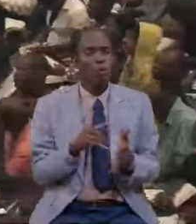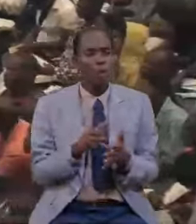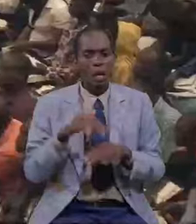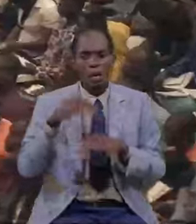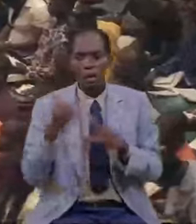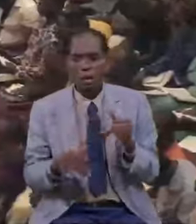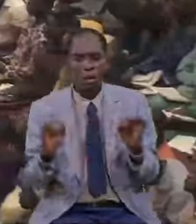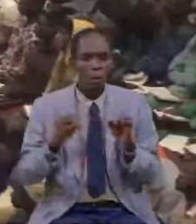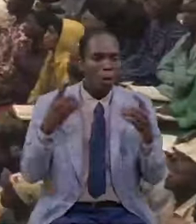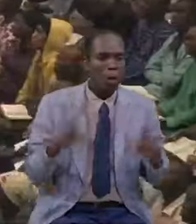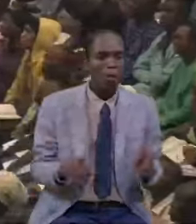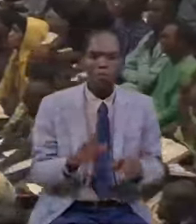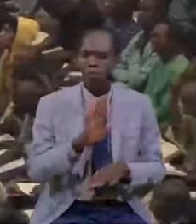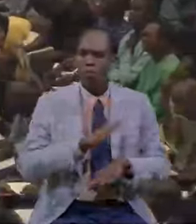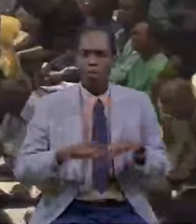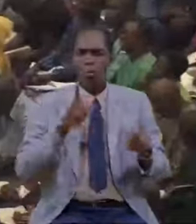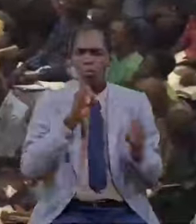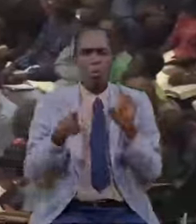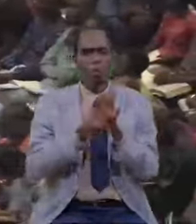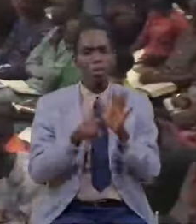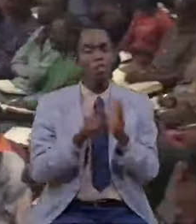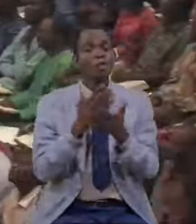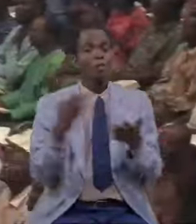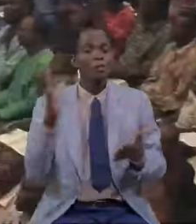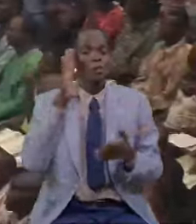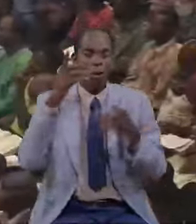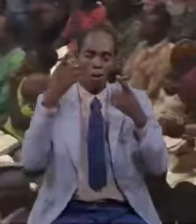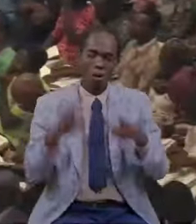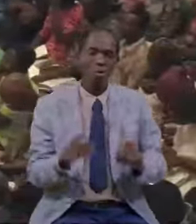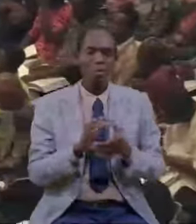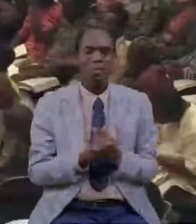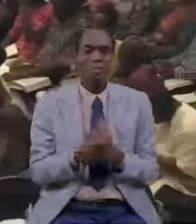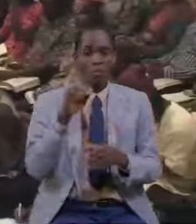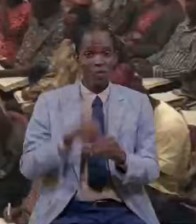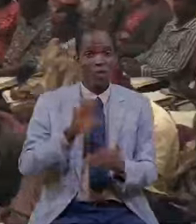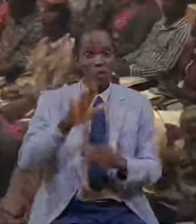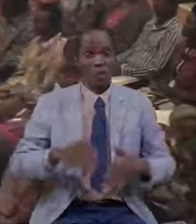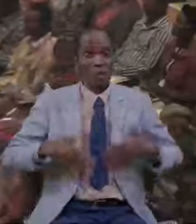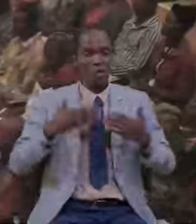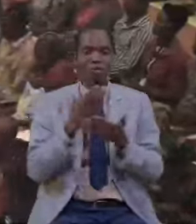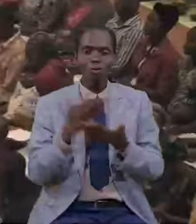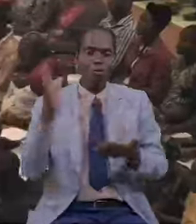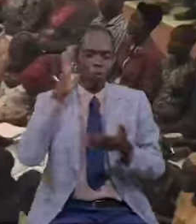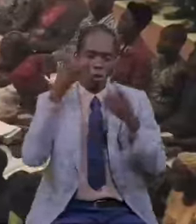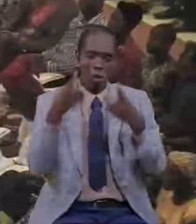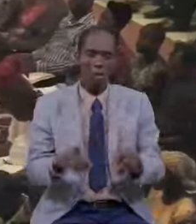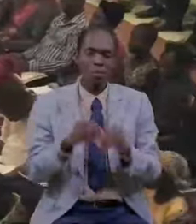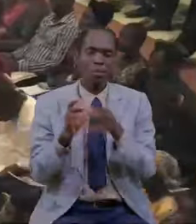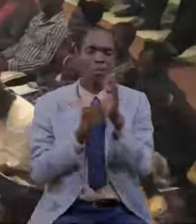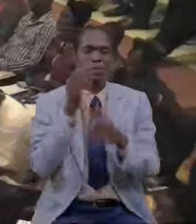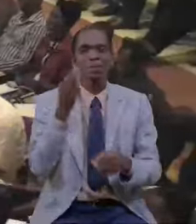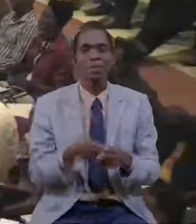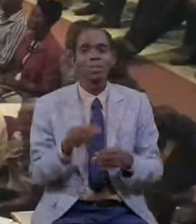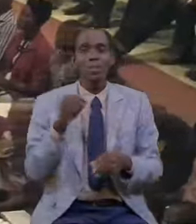en parler. Quelque chose va se produire. Dans votre vie, quelque chose va se passer.